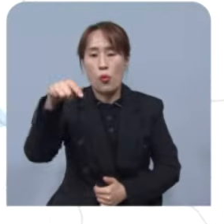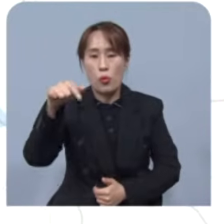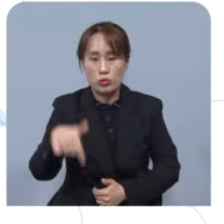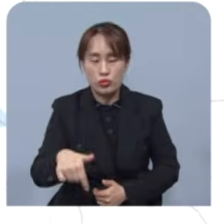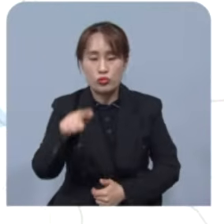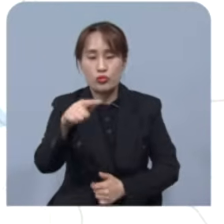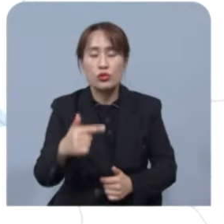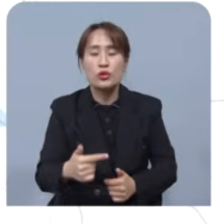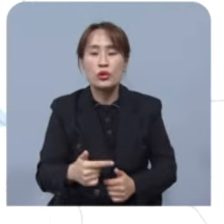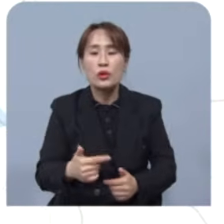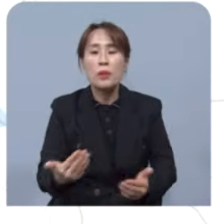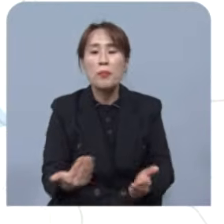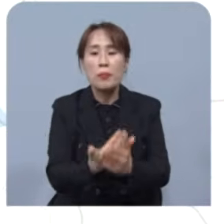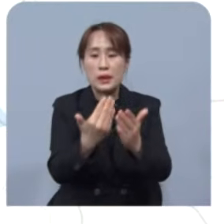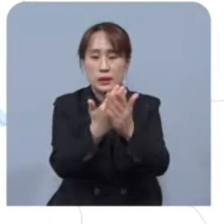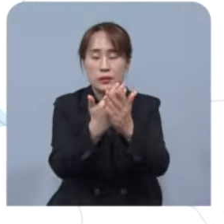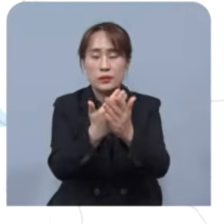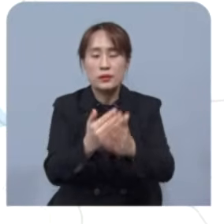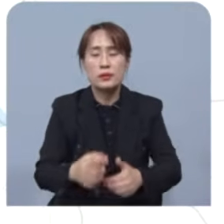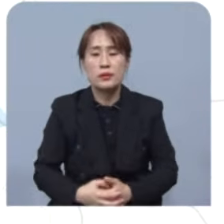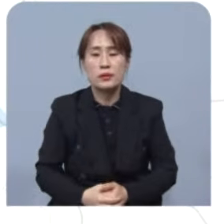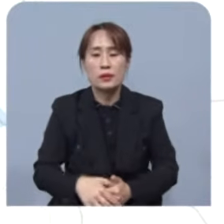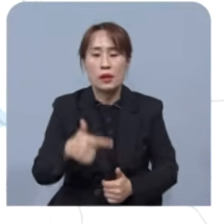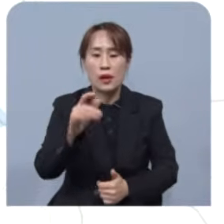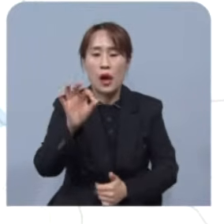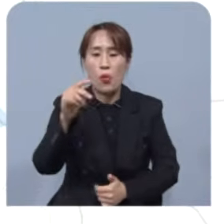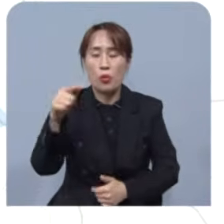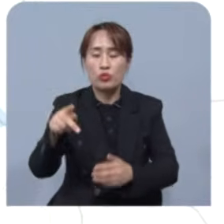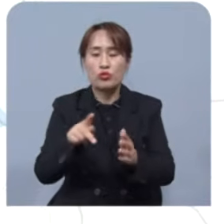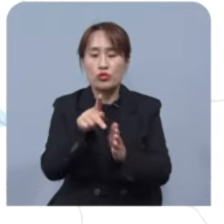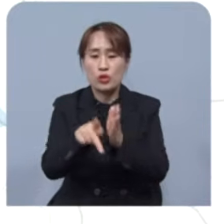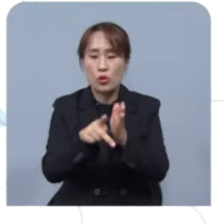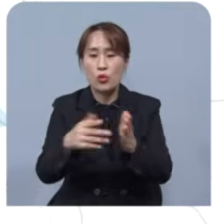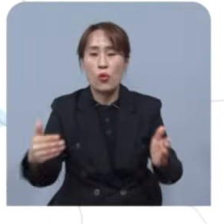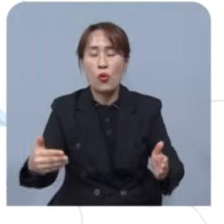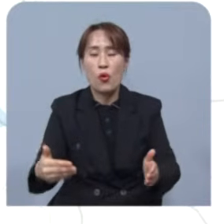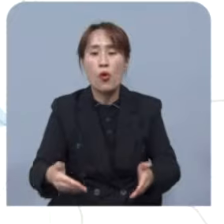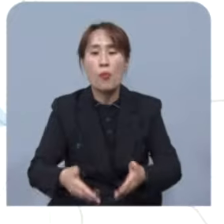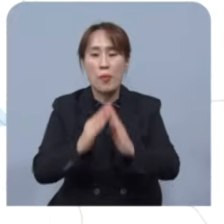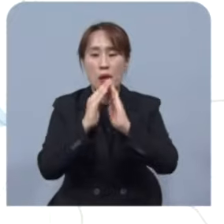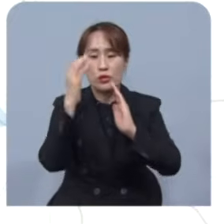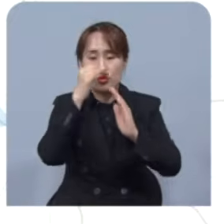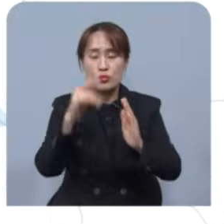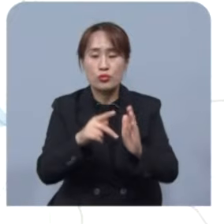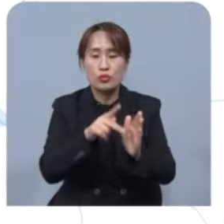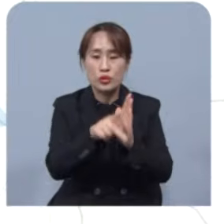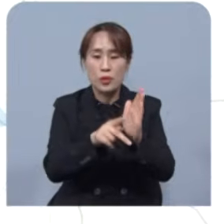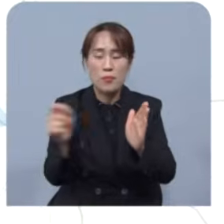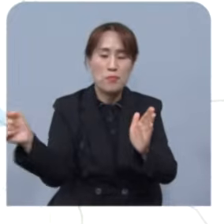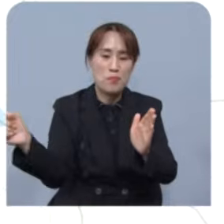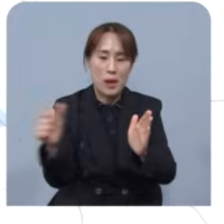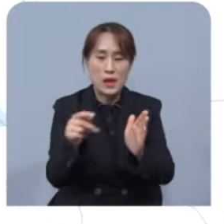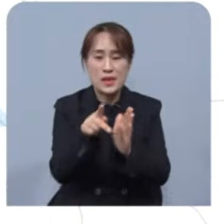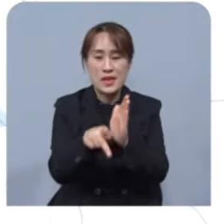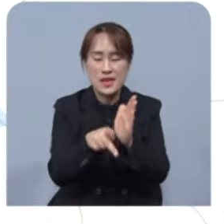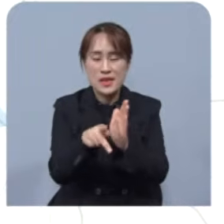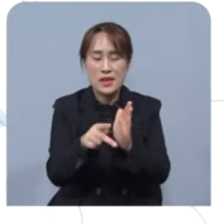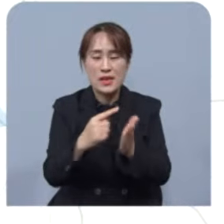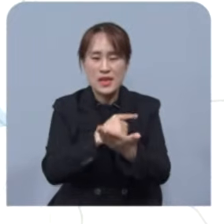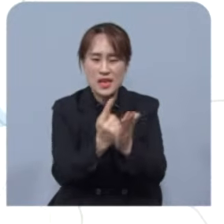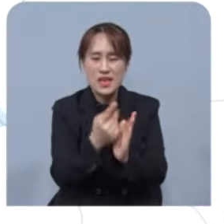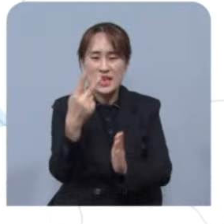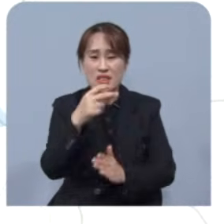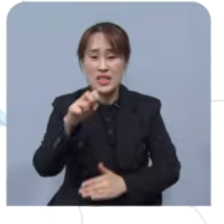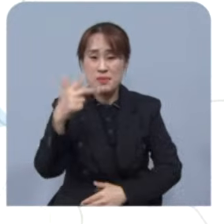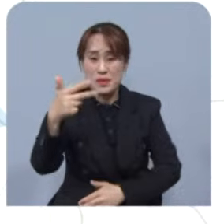성장 거점을 조성하겠습니다. 강호축 철도망 완성을 위해 충북선 고속화를